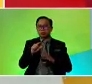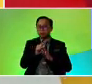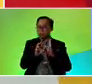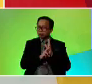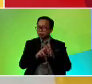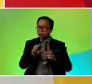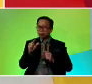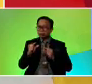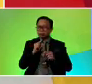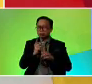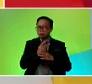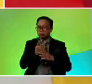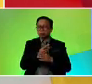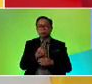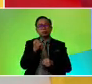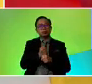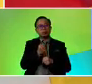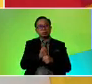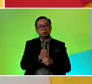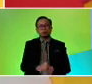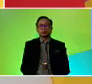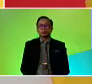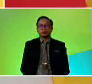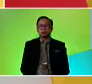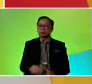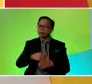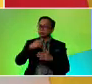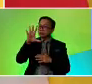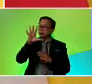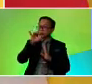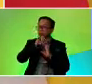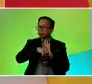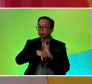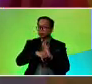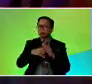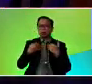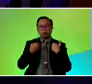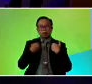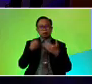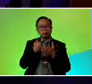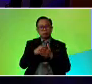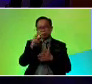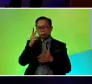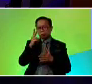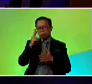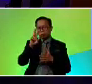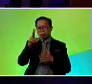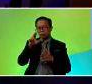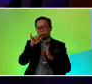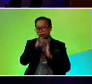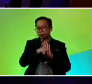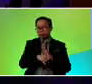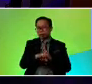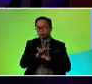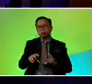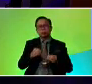kecil saat ini kita kerja Bapak Adam 5 jam 6 jam ada juga yang sampai kecil 12 jam 13 jam kadang-kadang